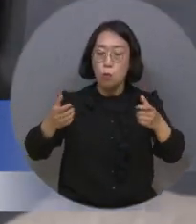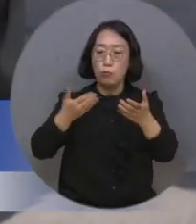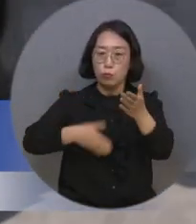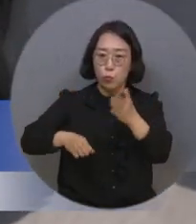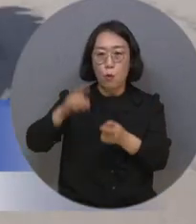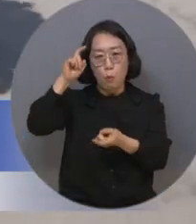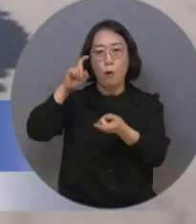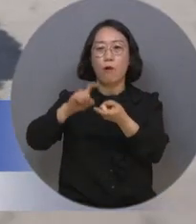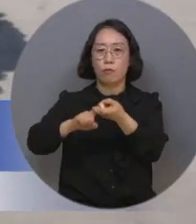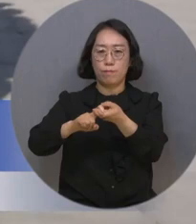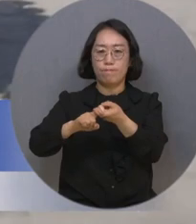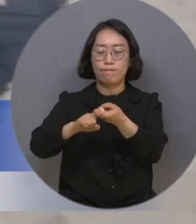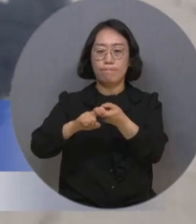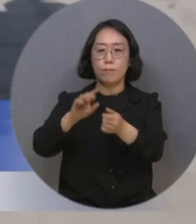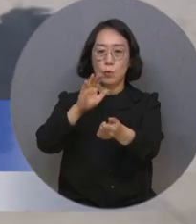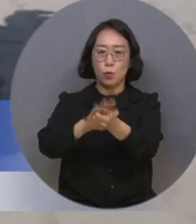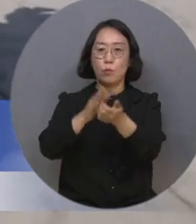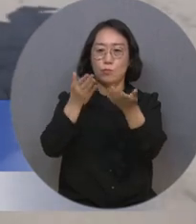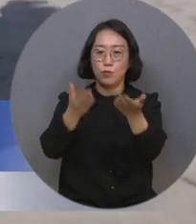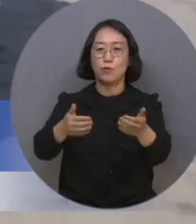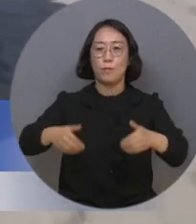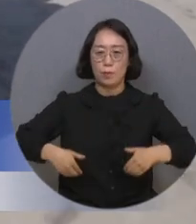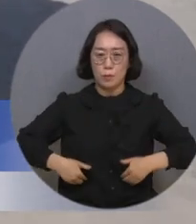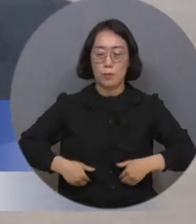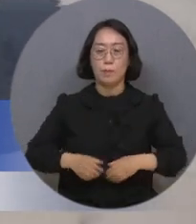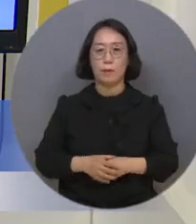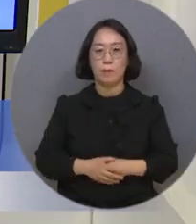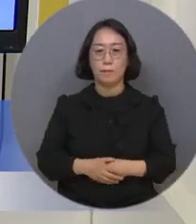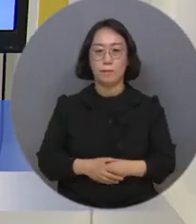관심을 가질 필요가 있을 것 같습니다